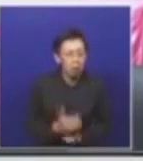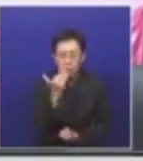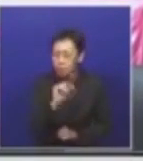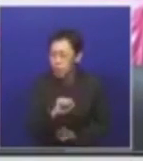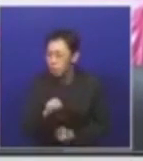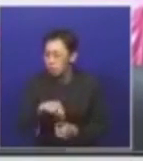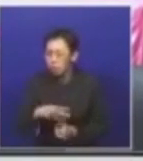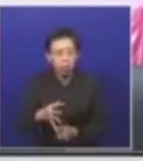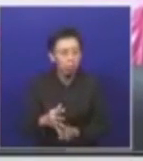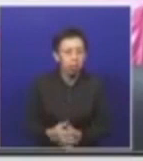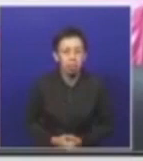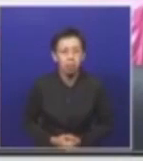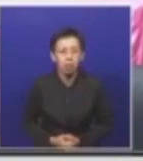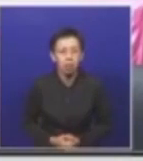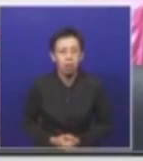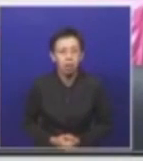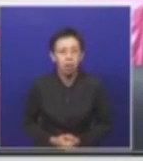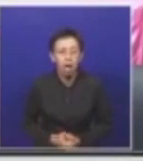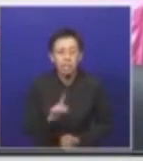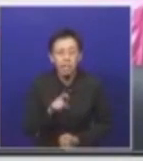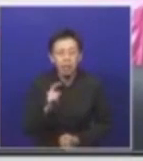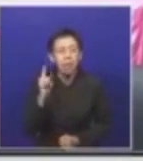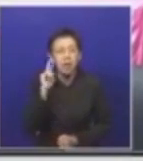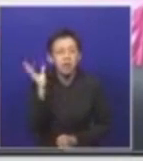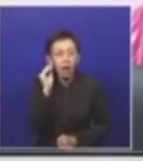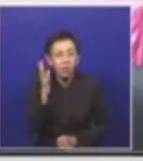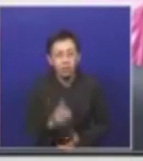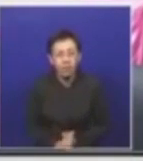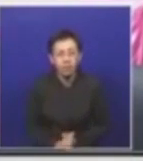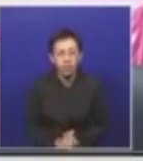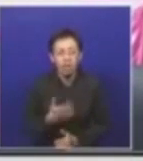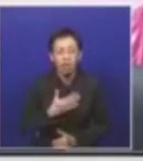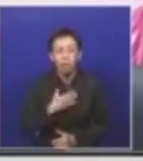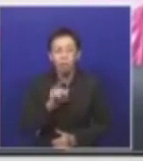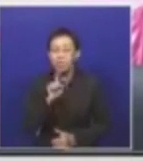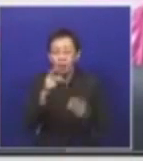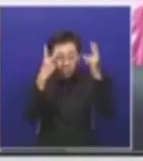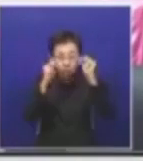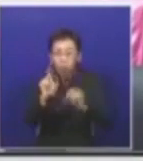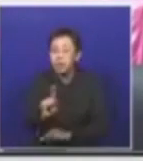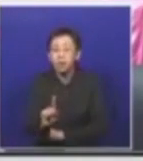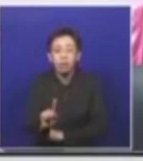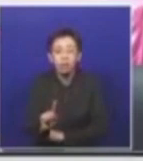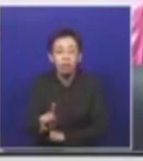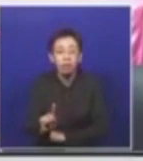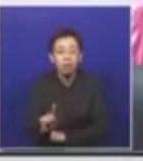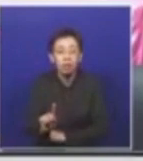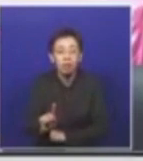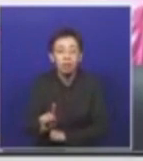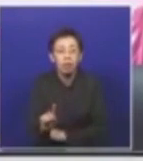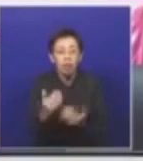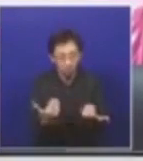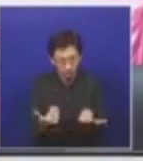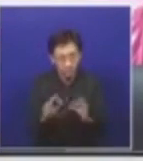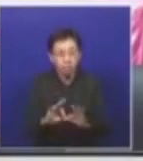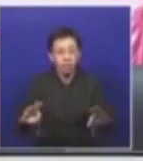ไม่อยู่สภากันอะถามแล้วทำไมไม่ฟังวันนี้ผมถามกลับหน่อยไปไหนล่ะนี่วันนี้วาระ